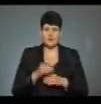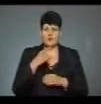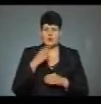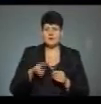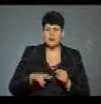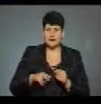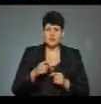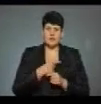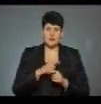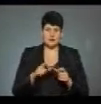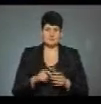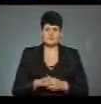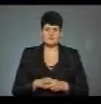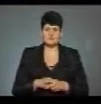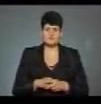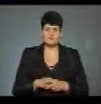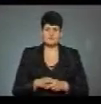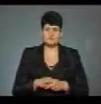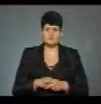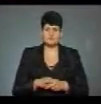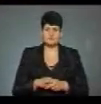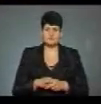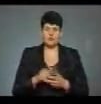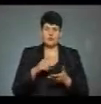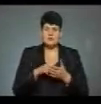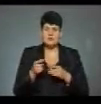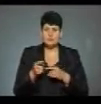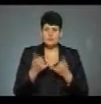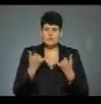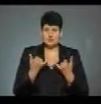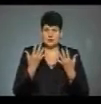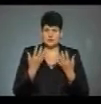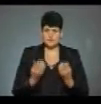директор лікарні Андрій Артемович. У місті Тернополі на сьогодні